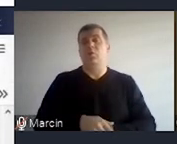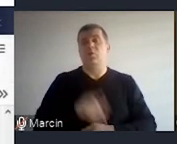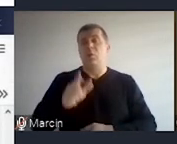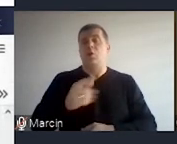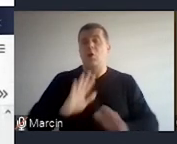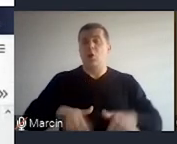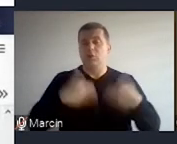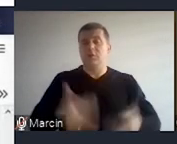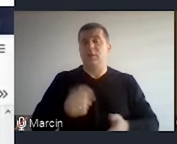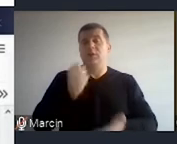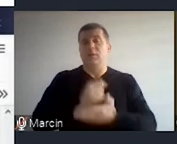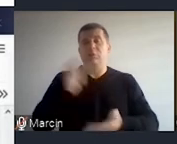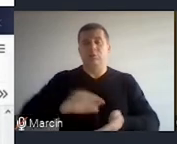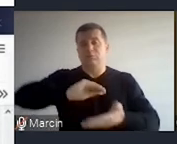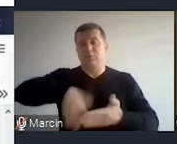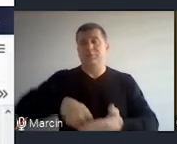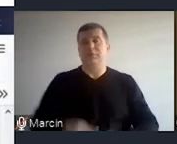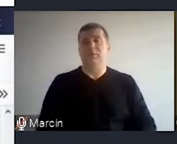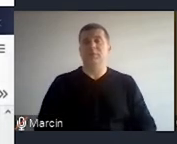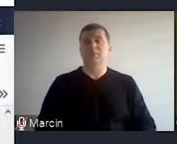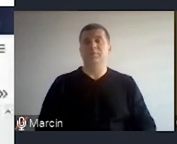to oświadczenie w tej sprawie musi podpisać.